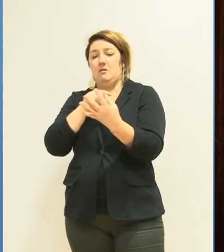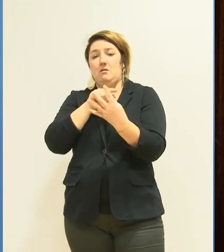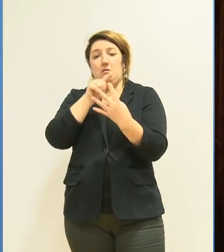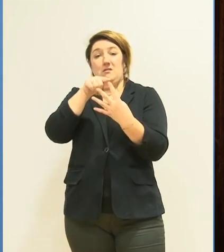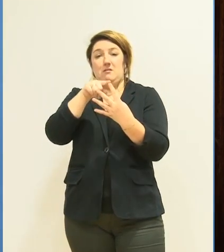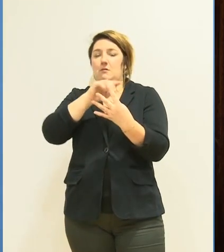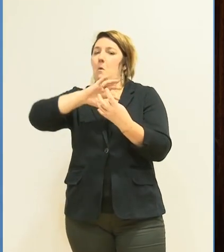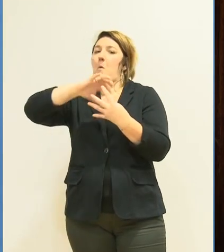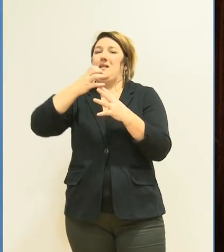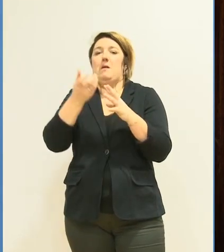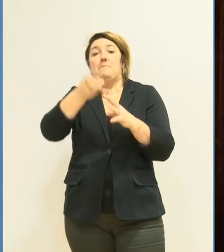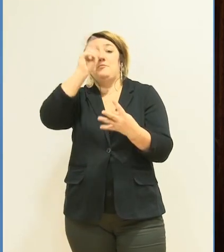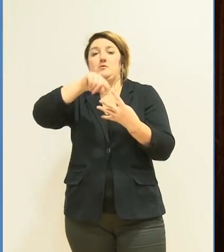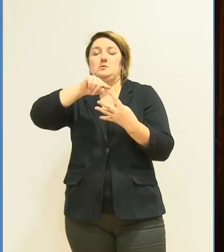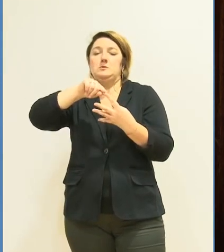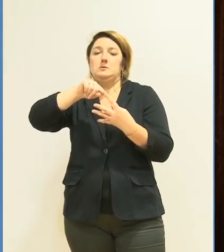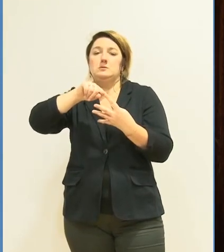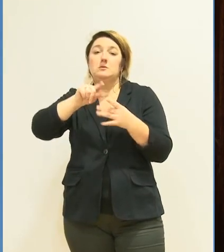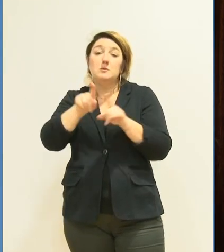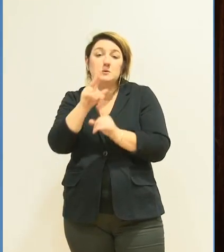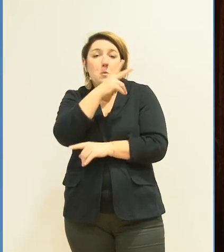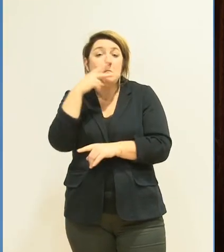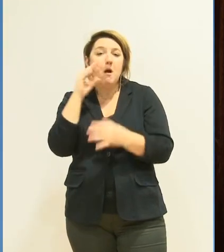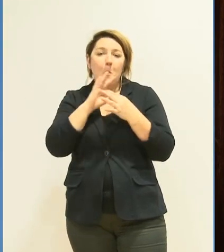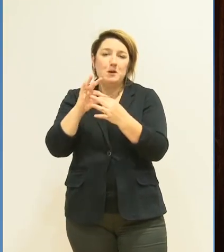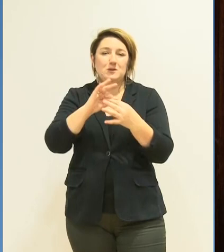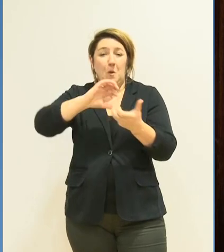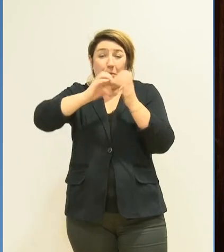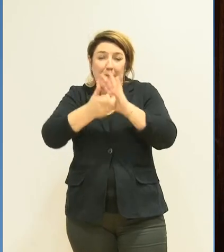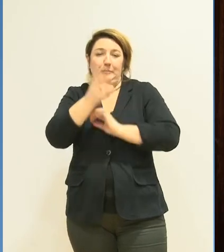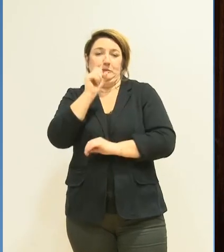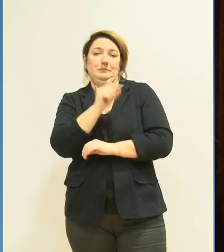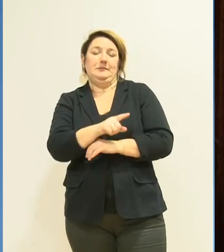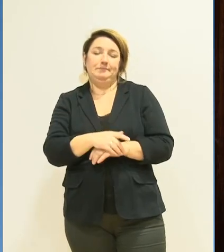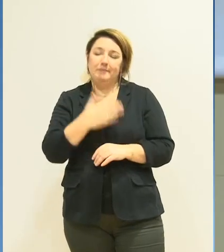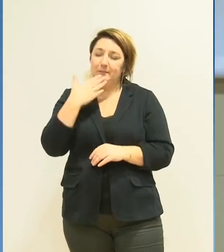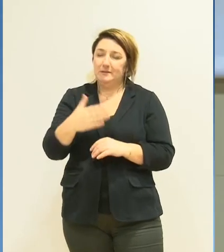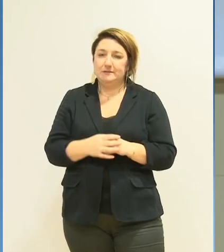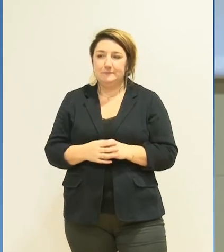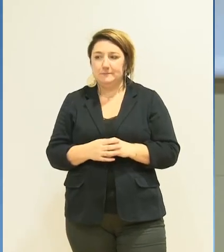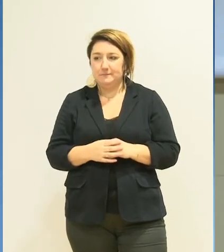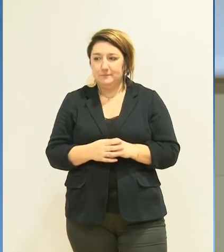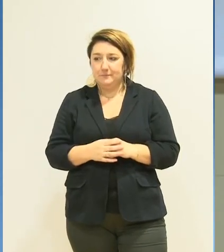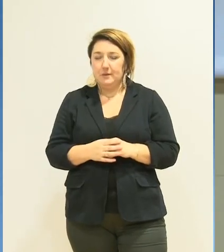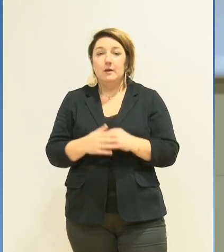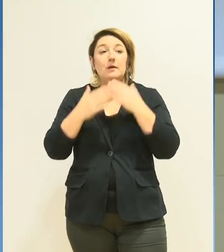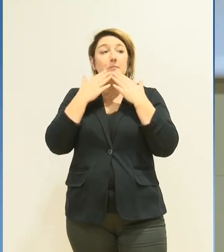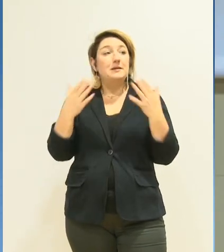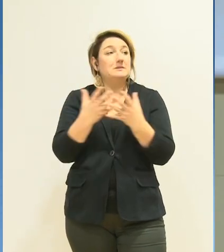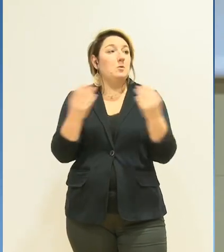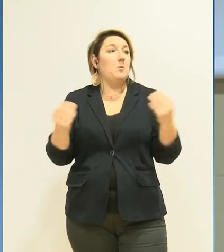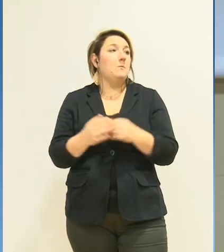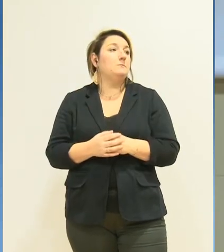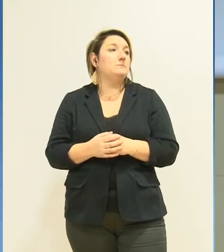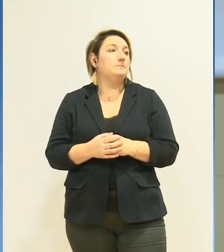complexité et aussi de complexité humaine et relationnelle merci merci beaucoup